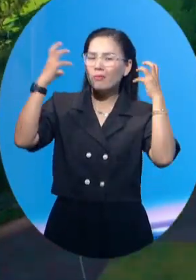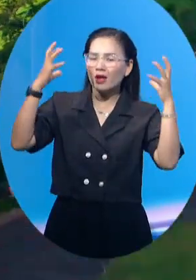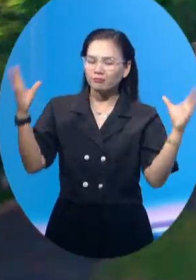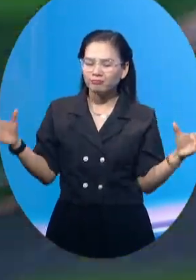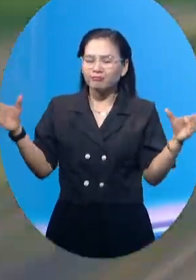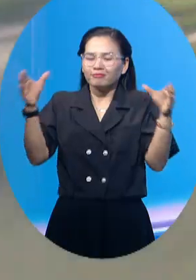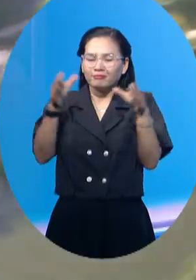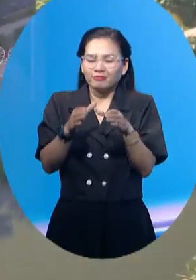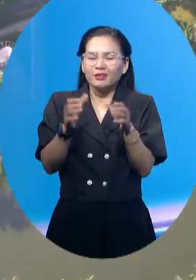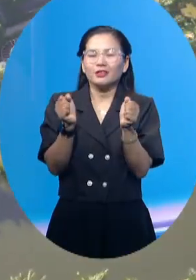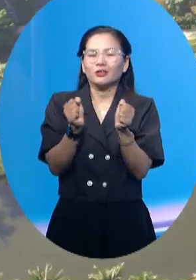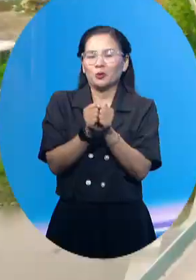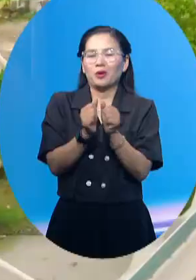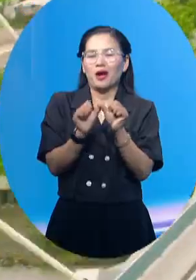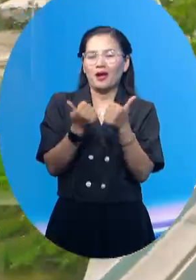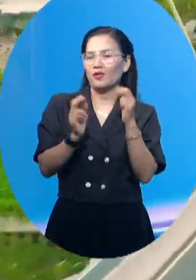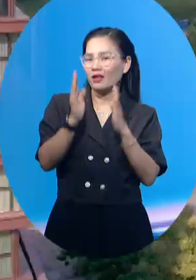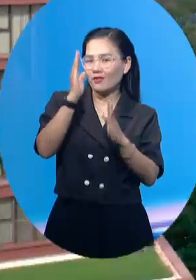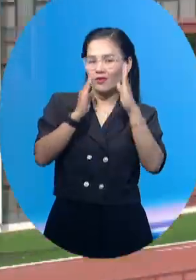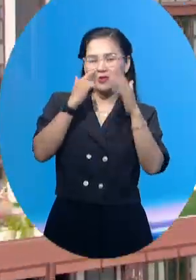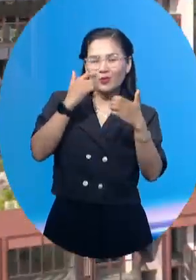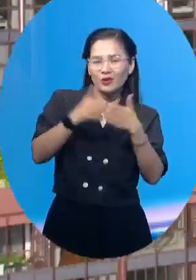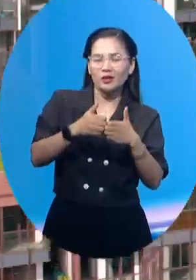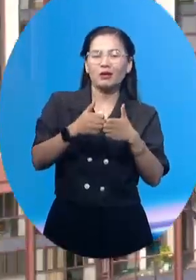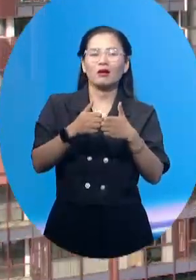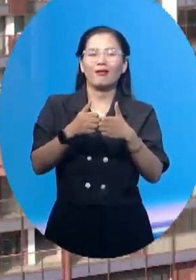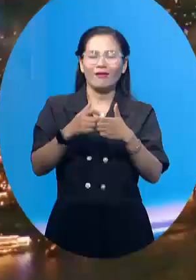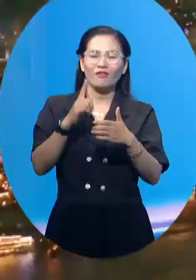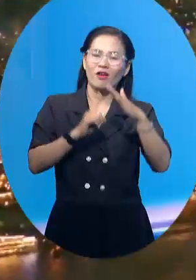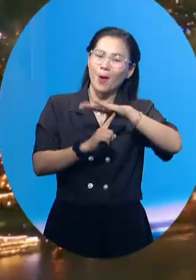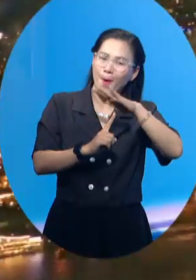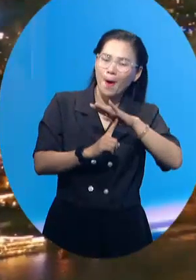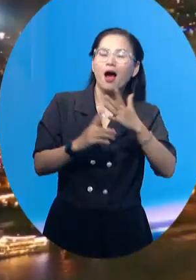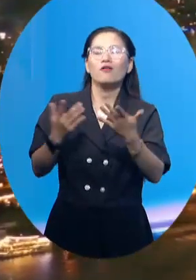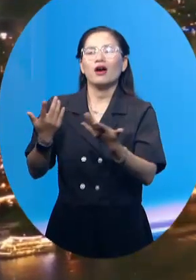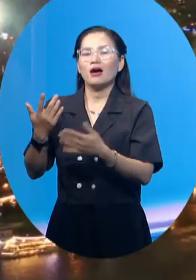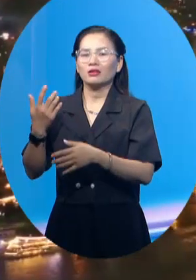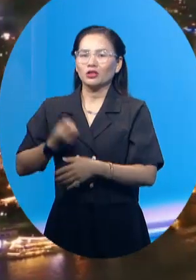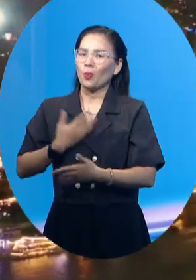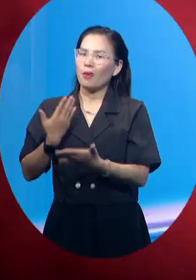cùng nhau hội tụ tại thành phố Thủ Đức, điểm đến giao thoa giữa tính di sản văn hóa và nhịp sống hiện đại.